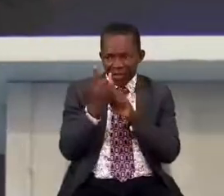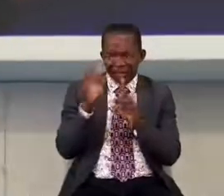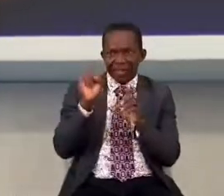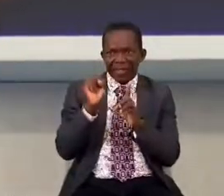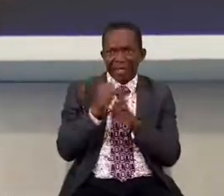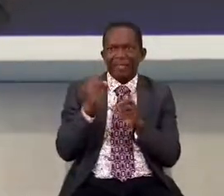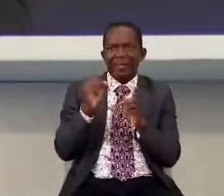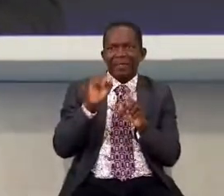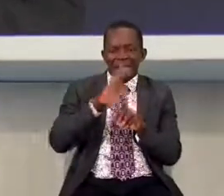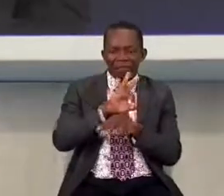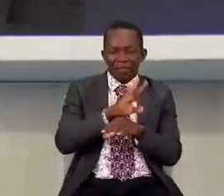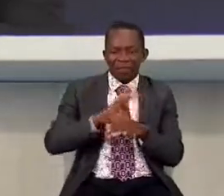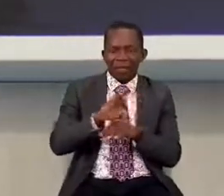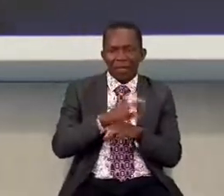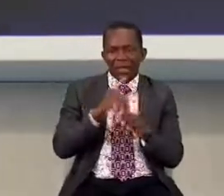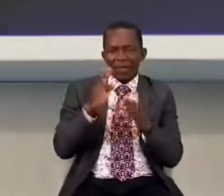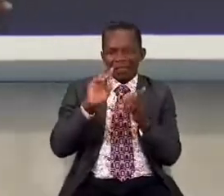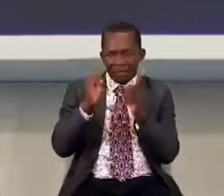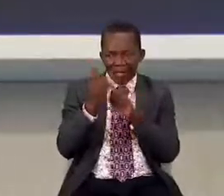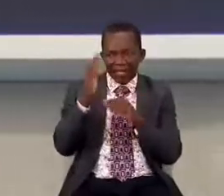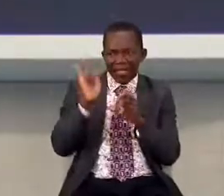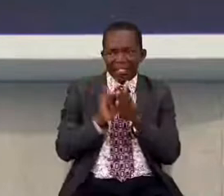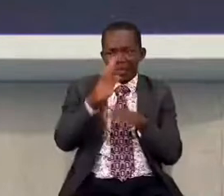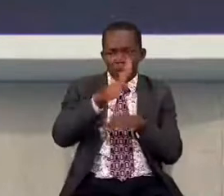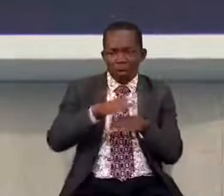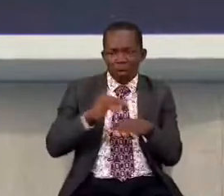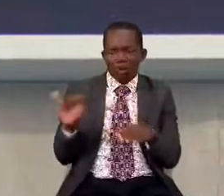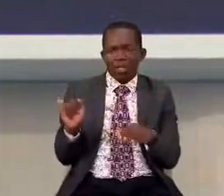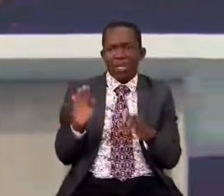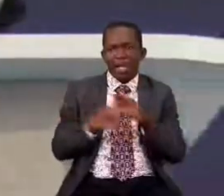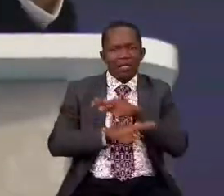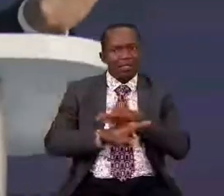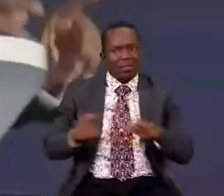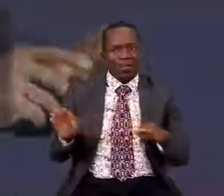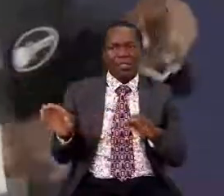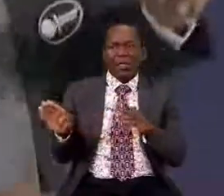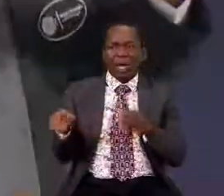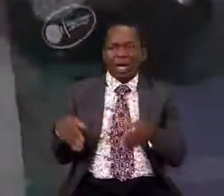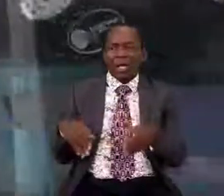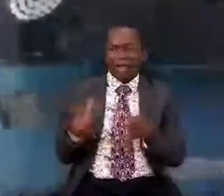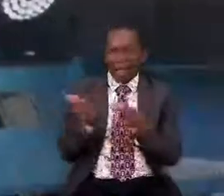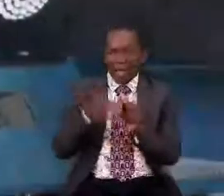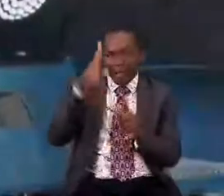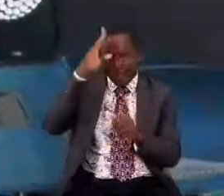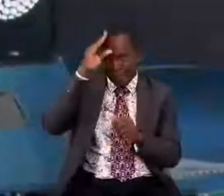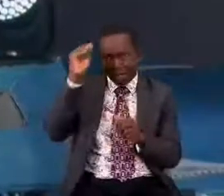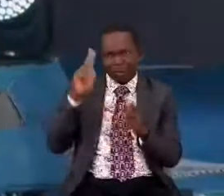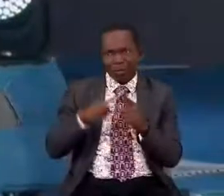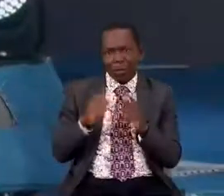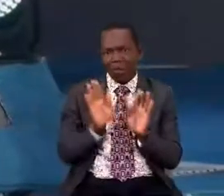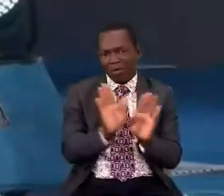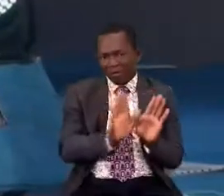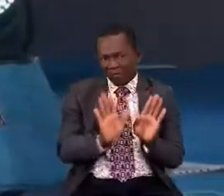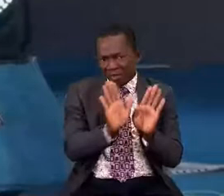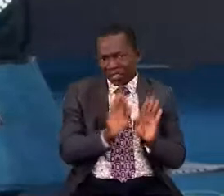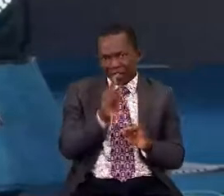aucun homme de t'effrayer, de t'intimider, de te faire battre en retraite, de te résister,